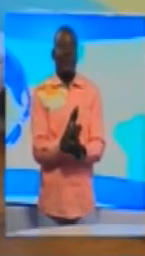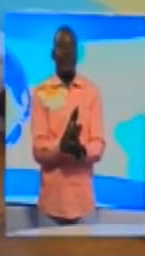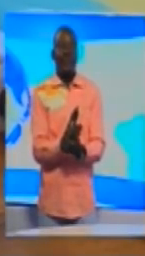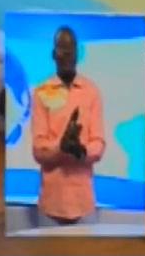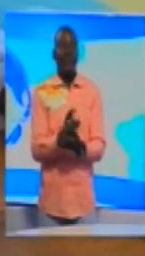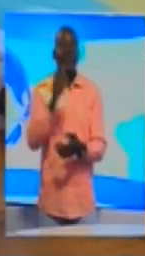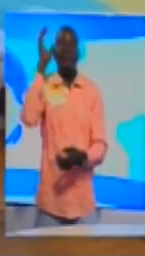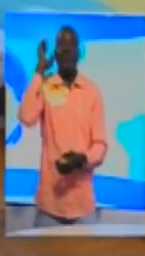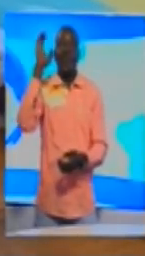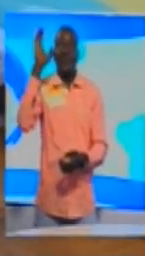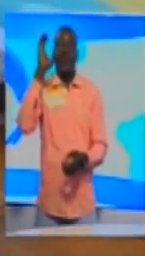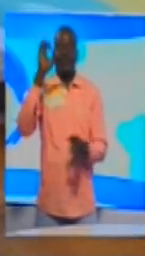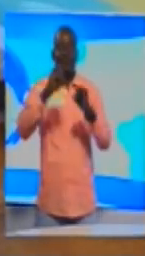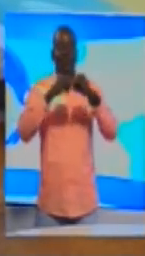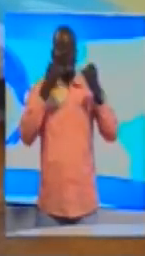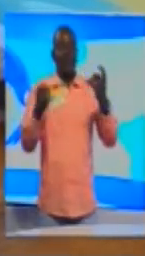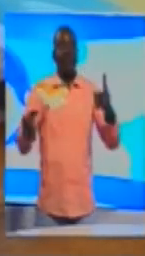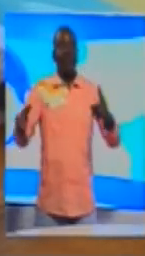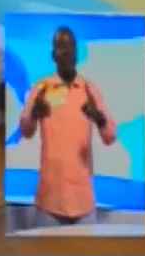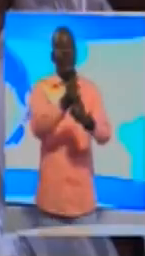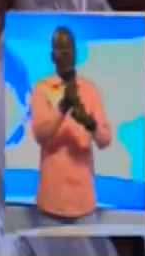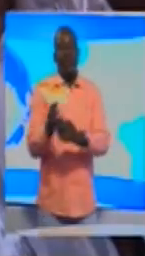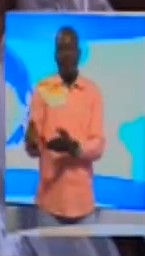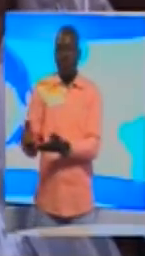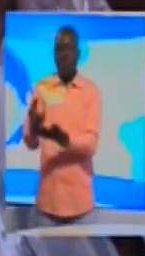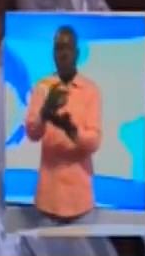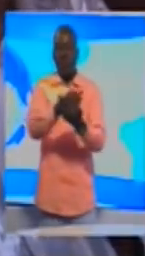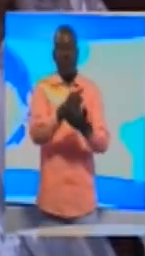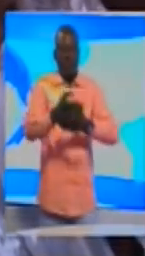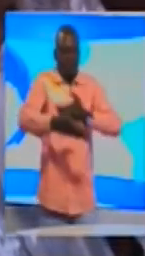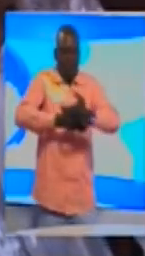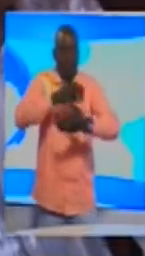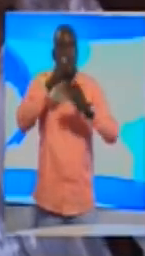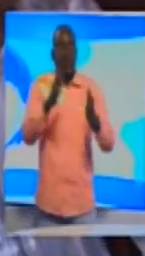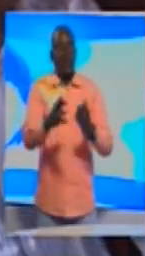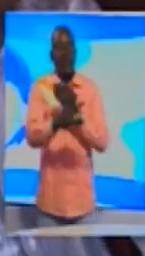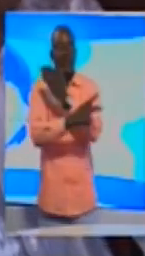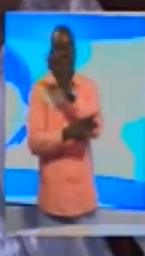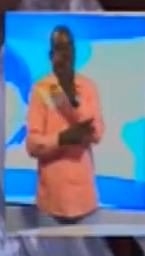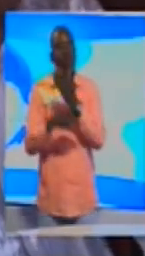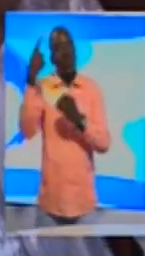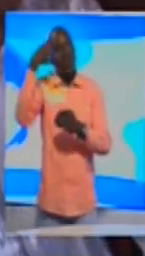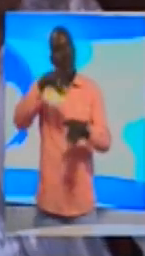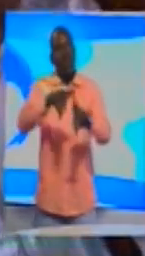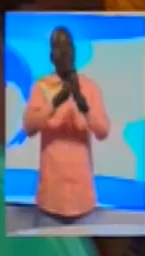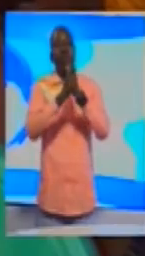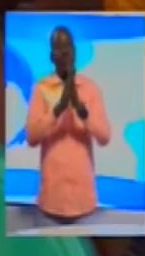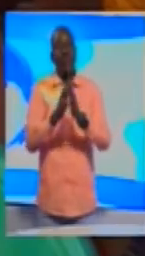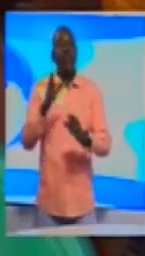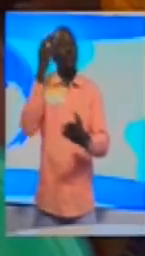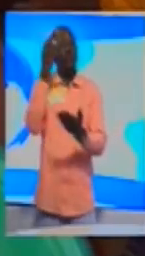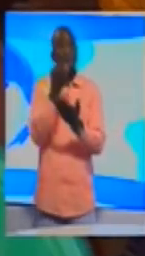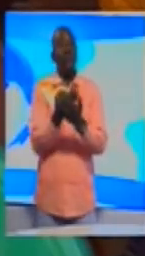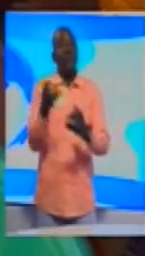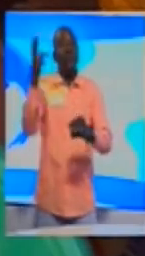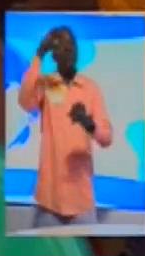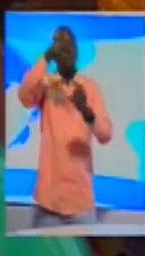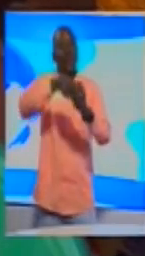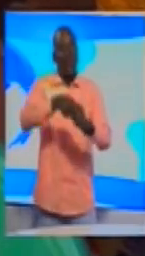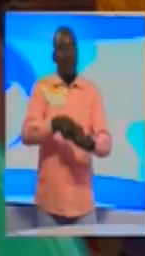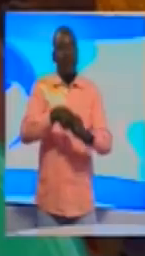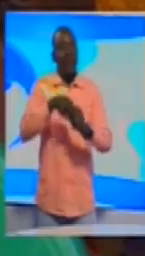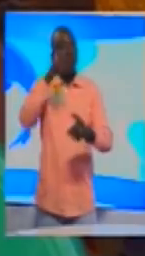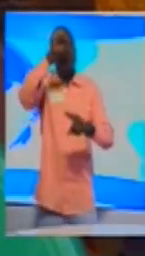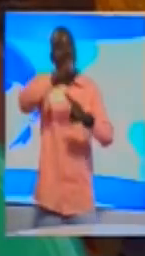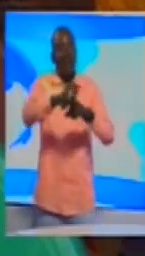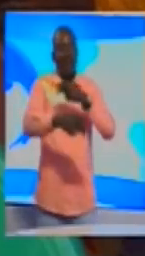La conférence de presse tenue par le regroupement des commerçants du Kadiogo pour réclamer leurs frais d'adhésion au syndicat national des commerçants